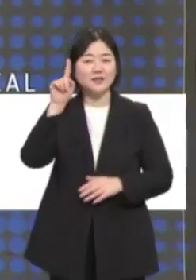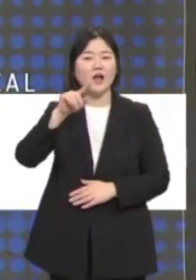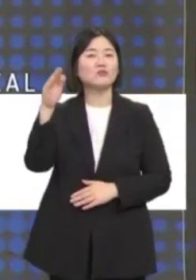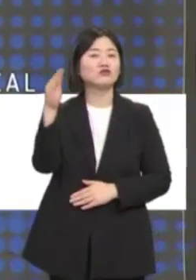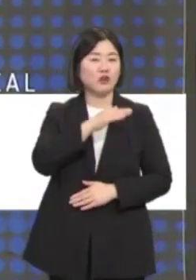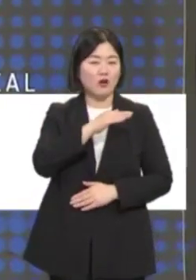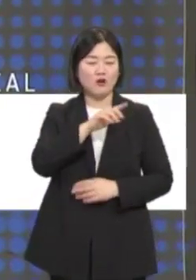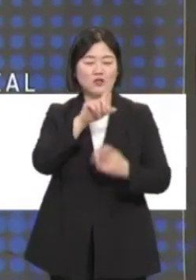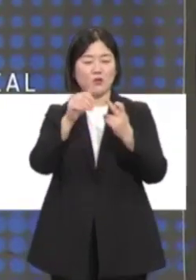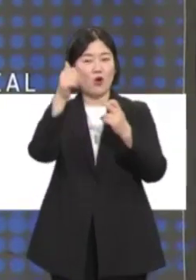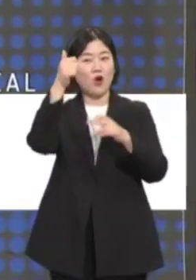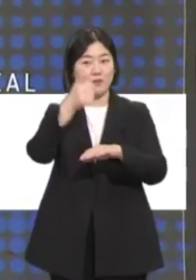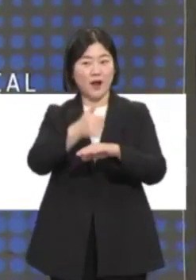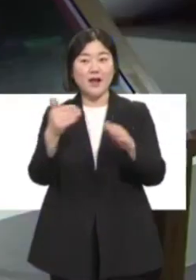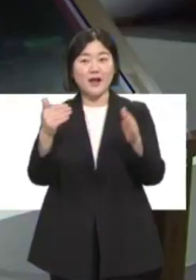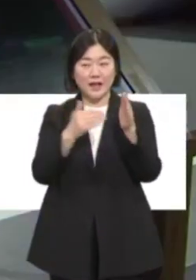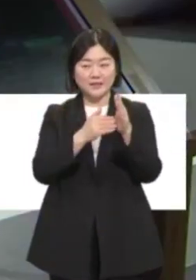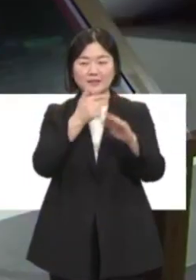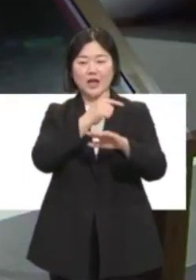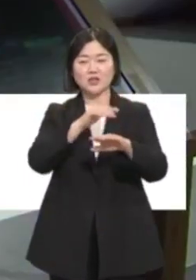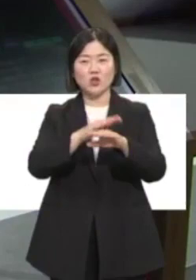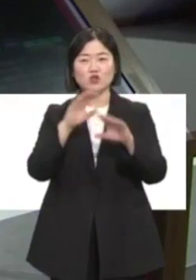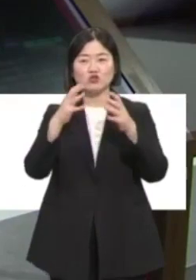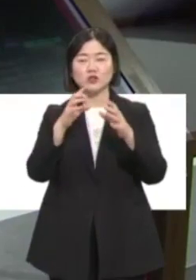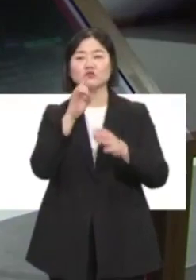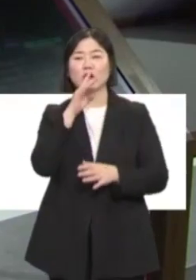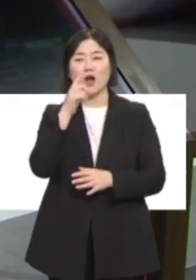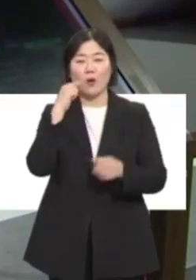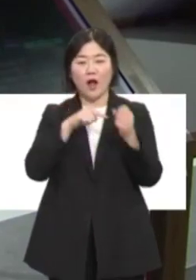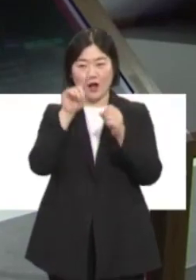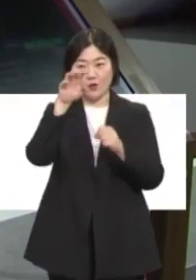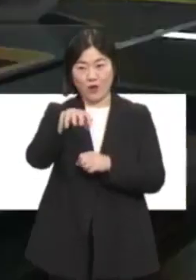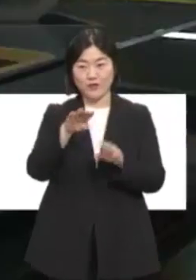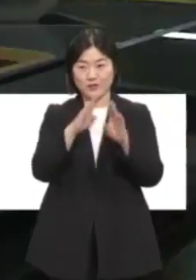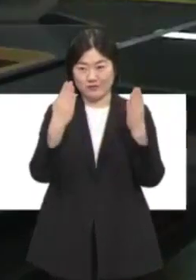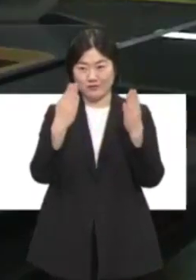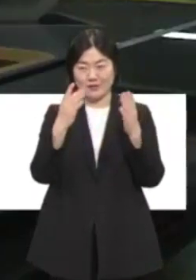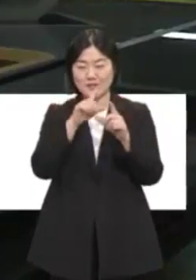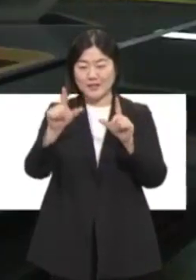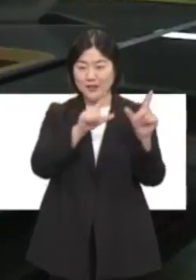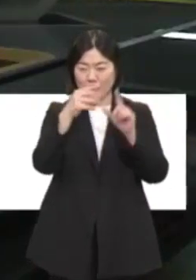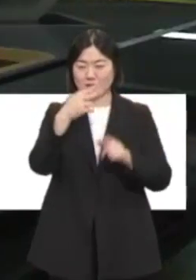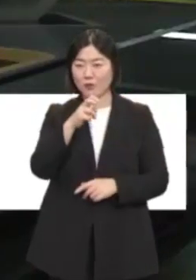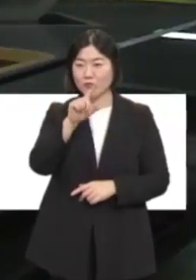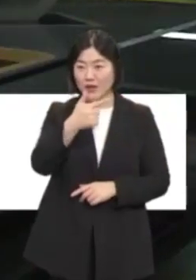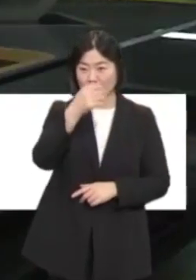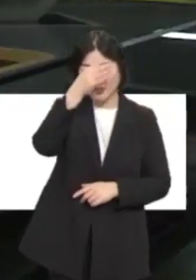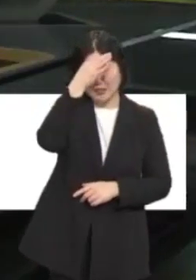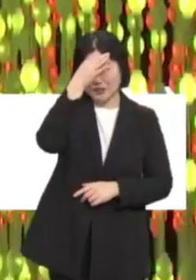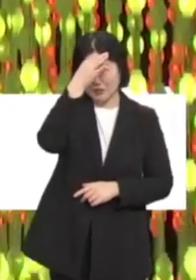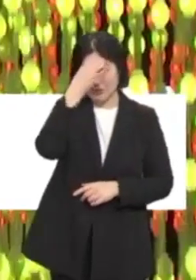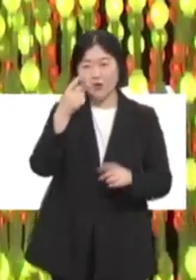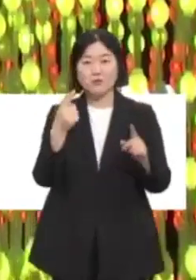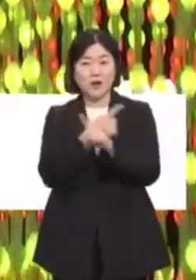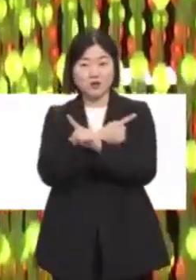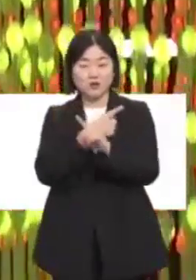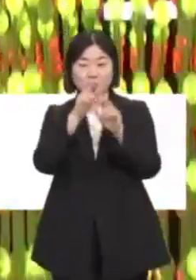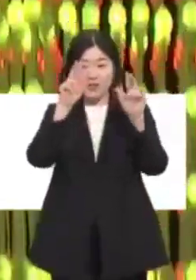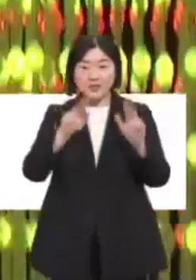올해 12월까지 대전 국립중앙과학관에서 열립니다. 일상을 바꾼 첨단 기술을 주제로 열리는 이번